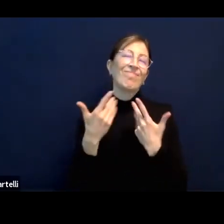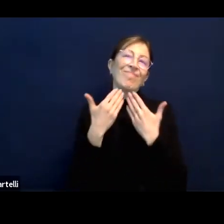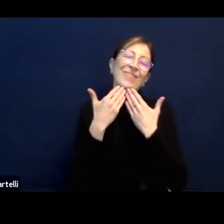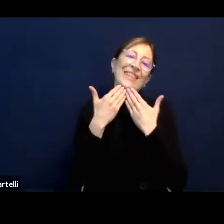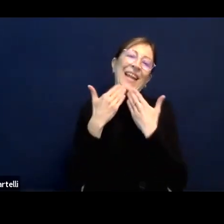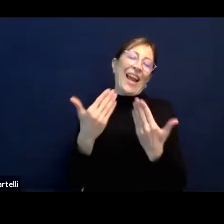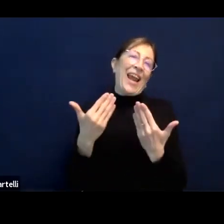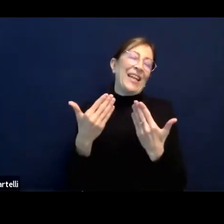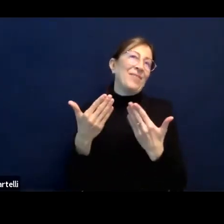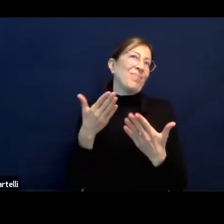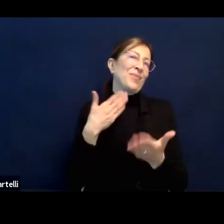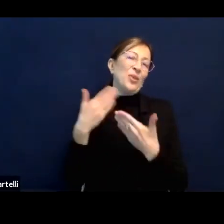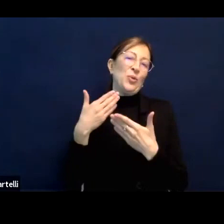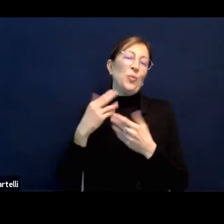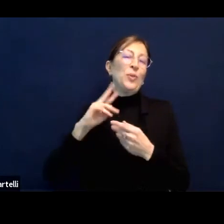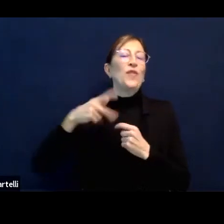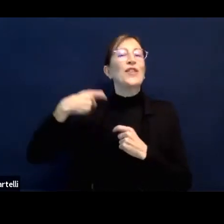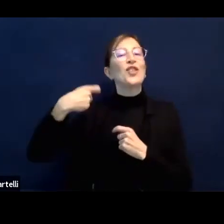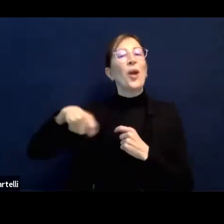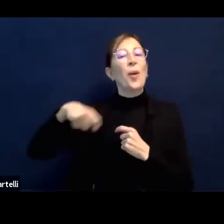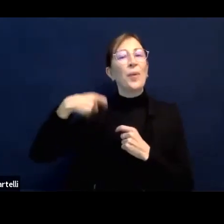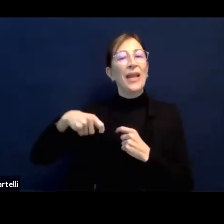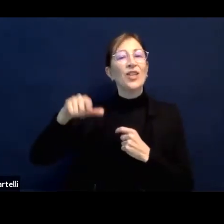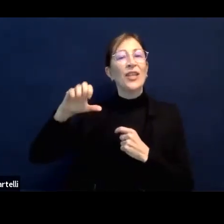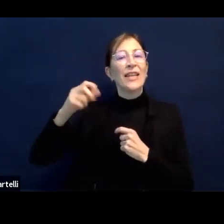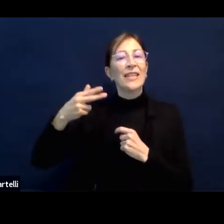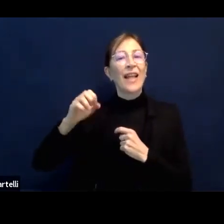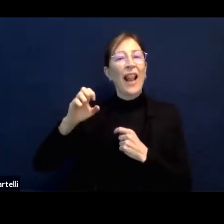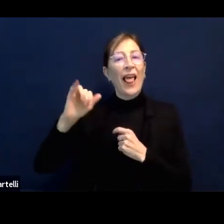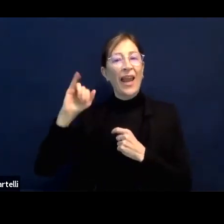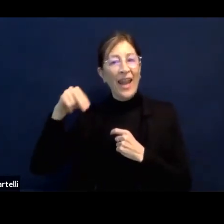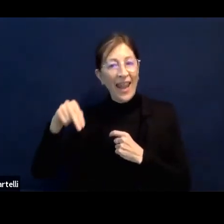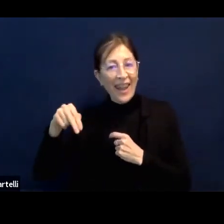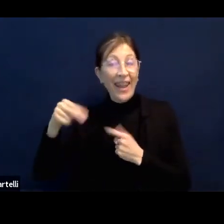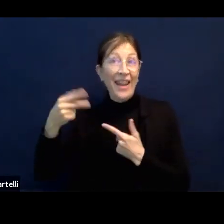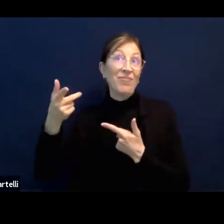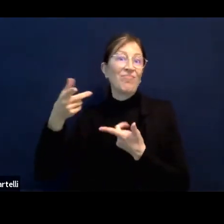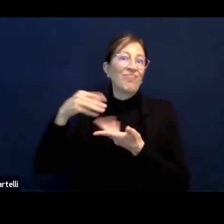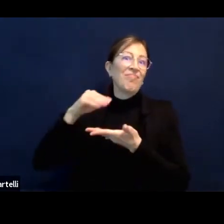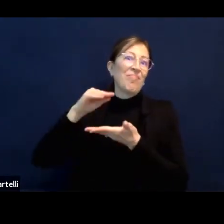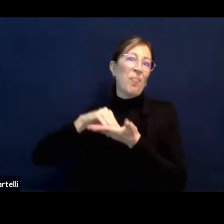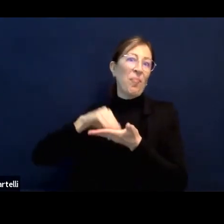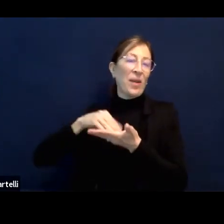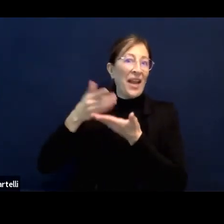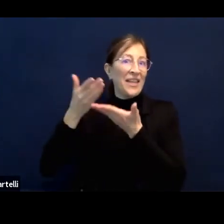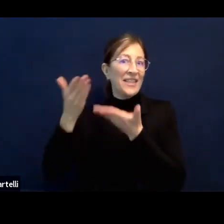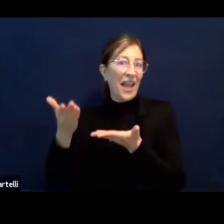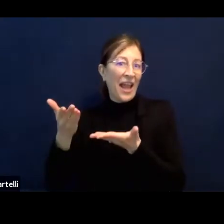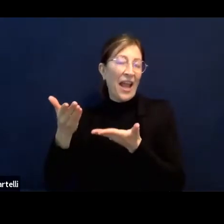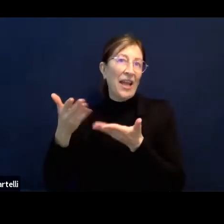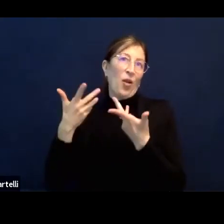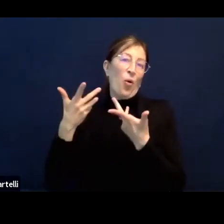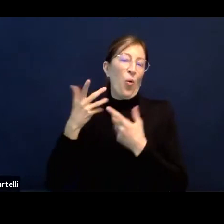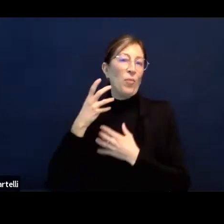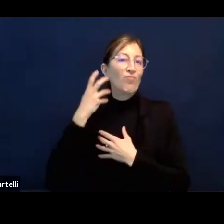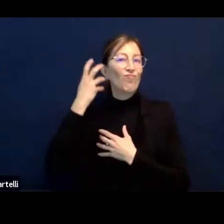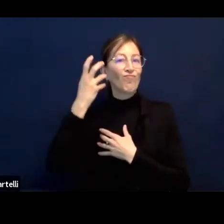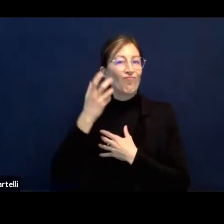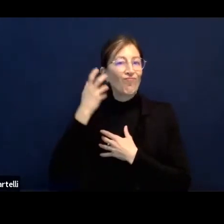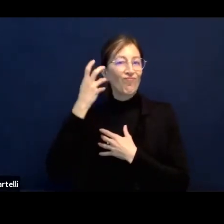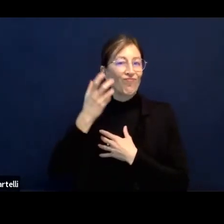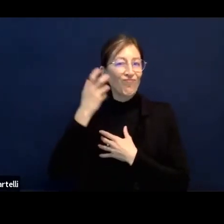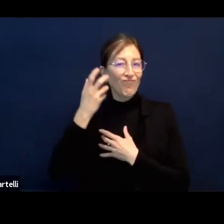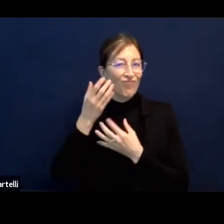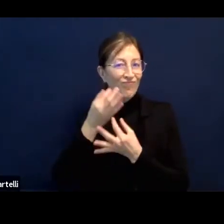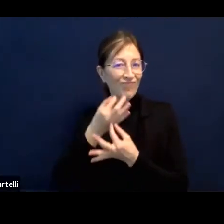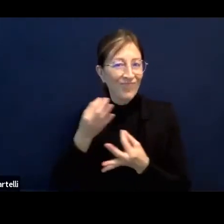la vicepresidente Schlein della sua presenza, che per noi ha voluto dire un grande riconoscimento. Adesso vedo